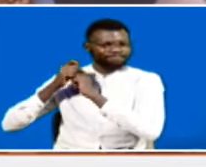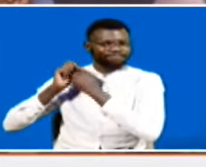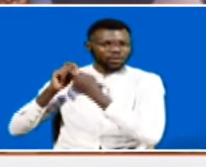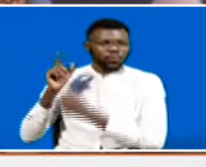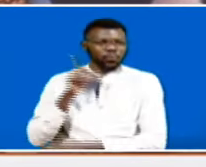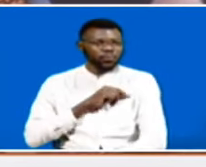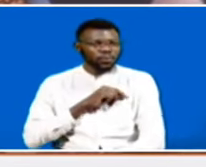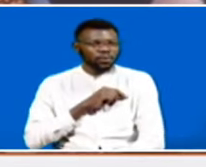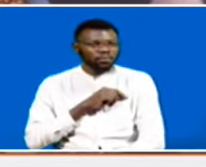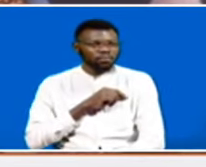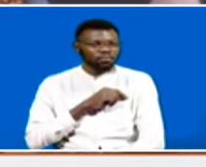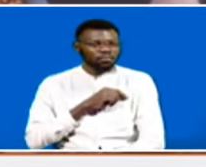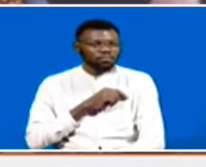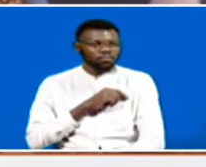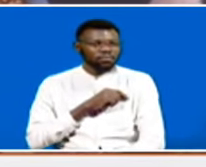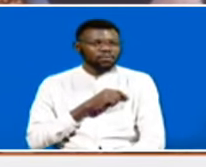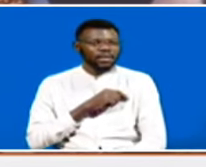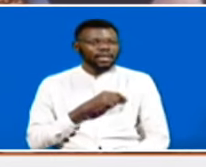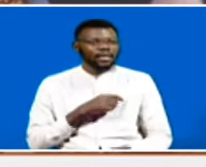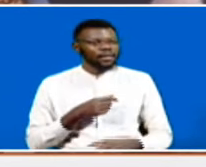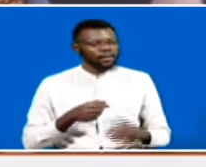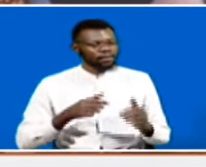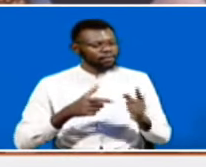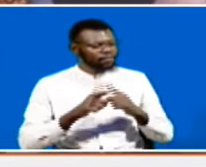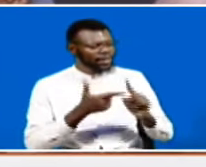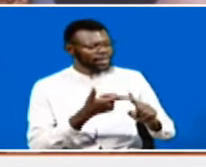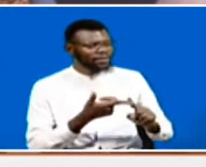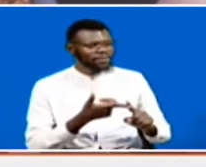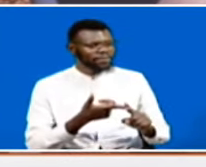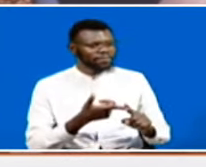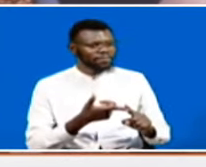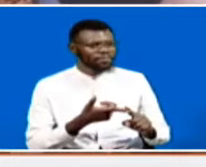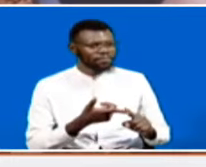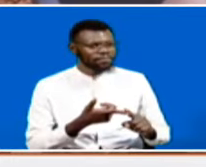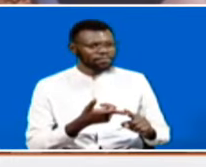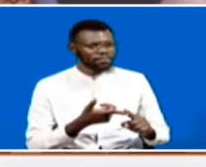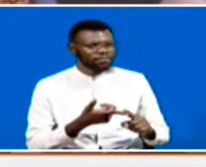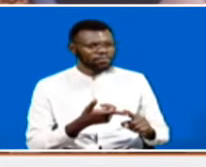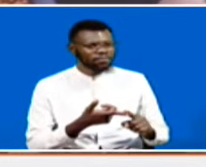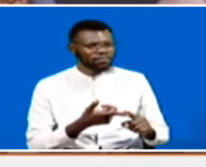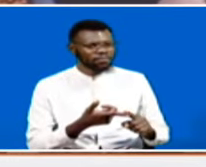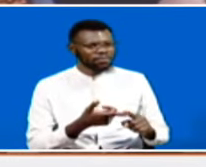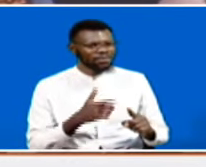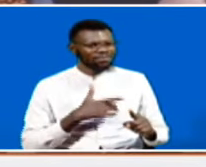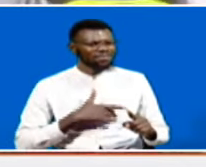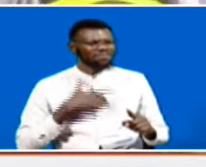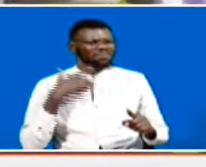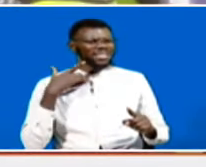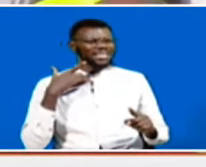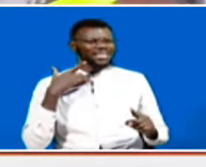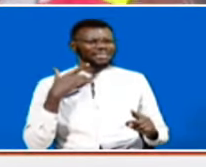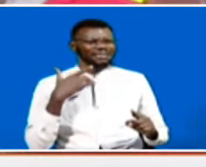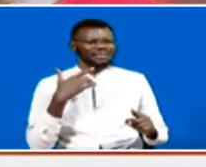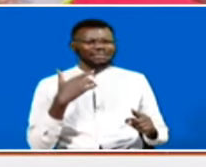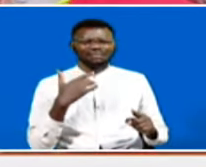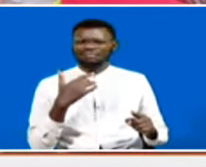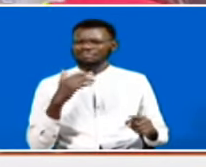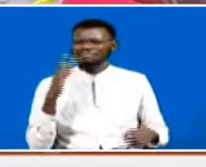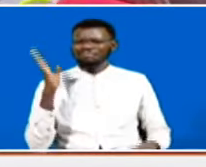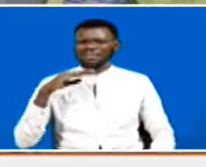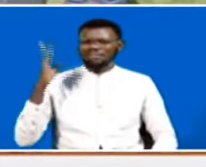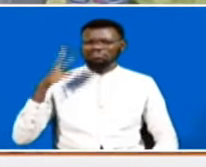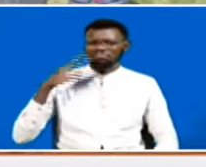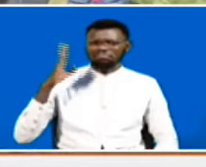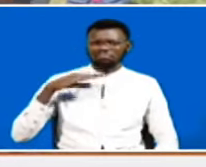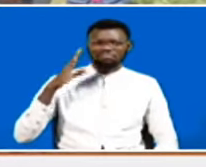kusikia na umepewa kiti hapa nje, akamuuliza na nini hiyo ninasikia inanuka. Alisema sijui ni nini